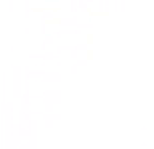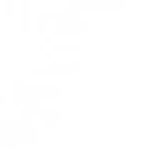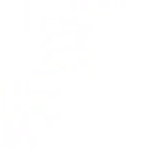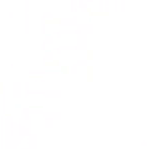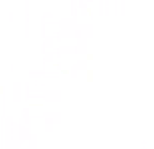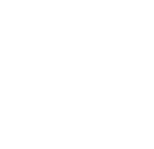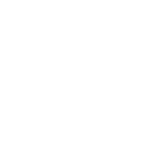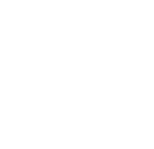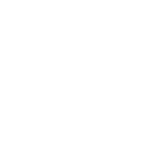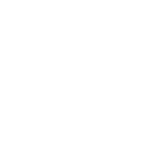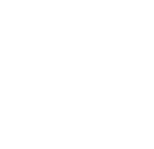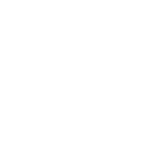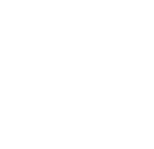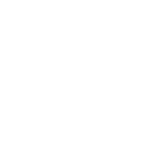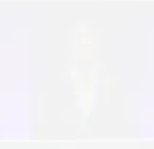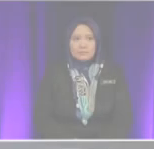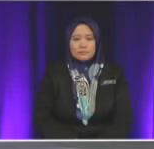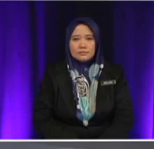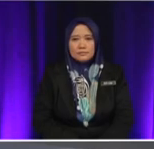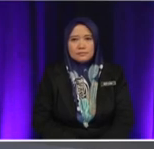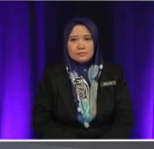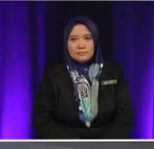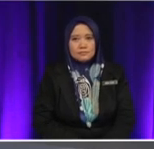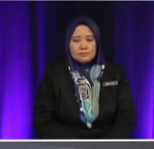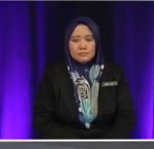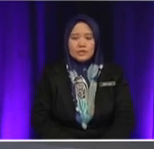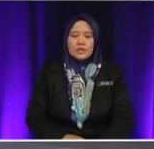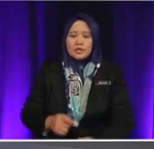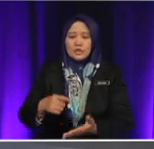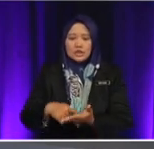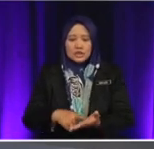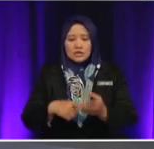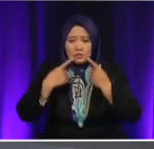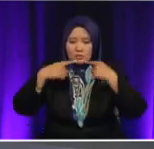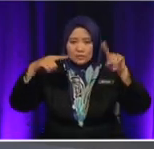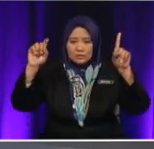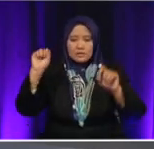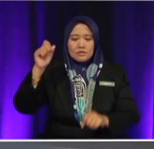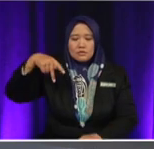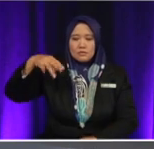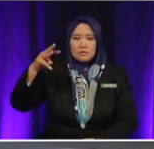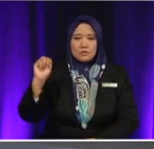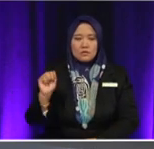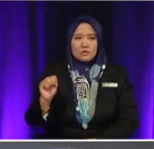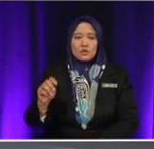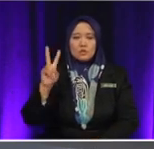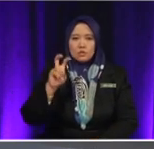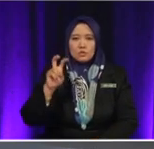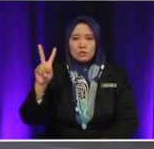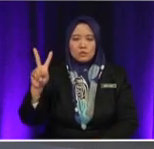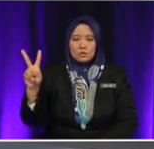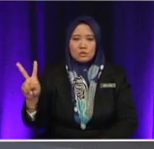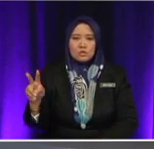Didik TV KPM. Inilah dia slot sukses SPM 2022 pengajian keusahawanan